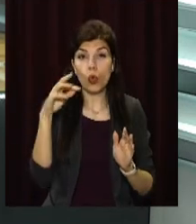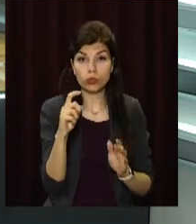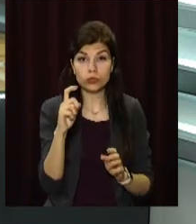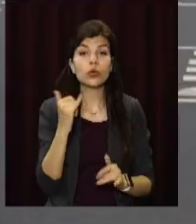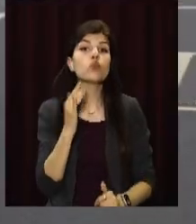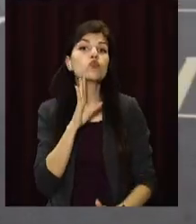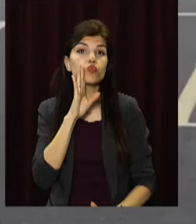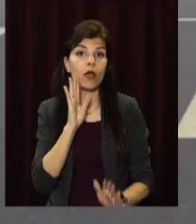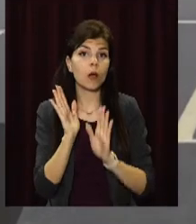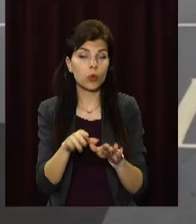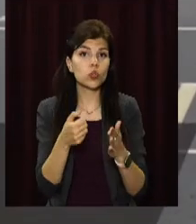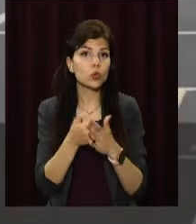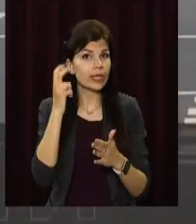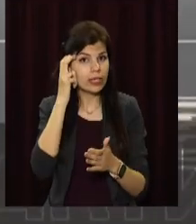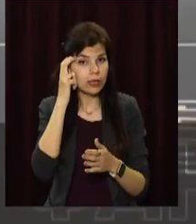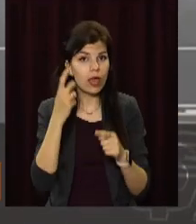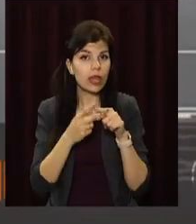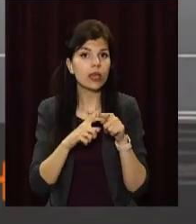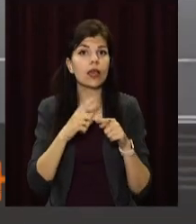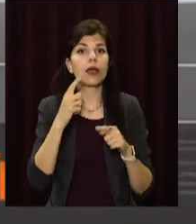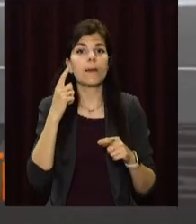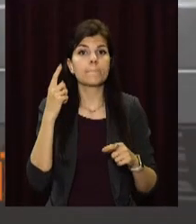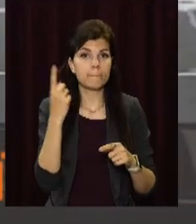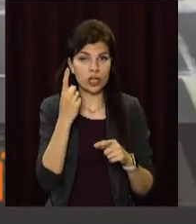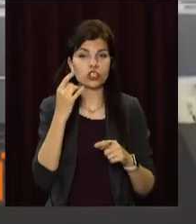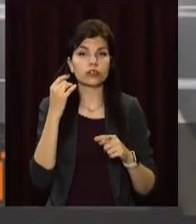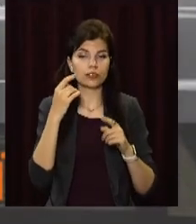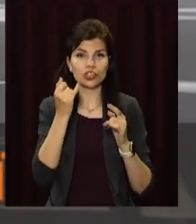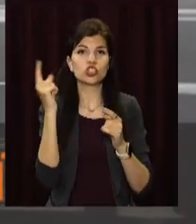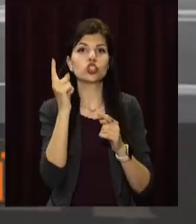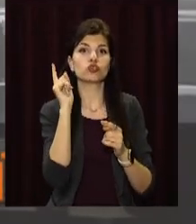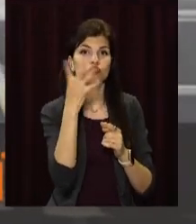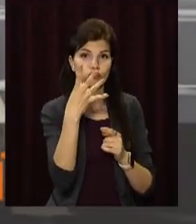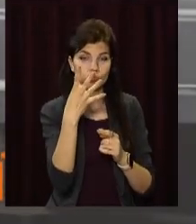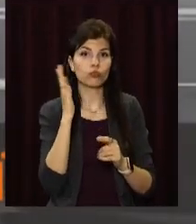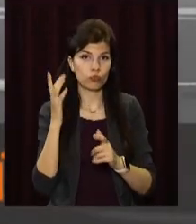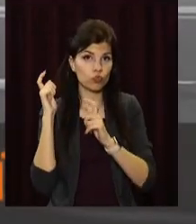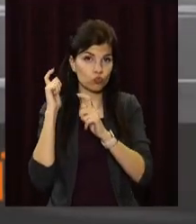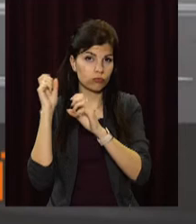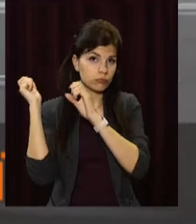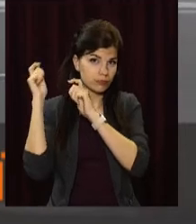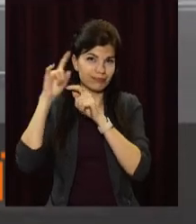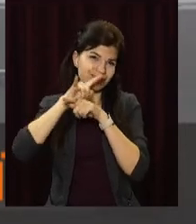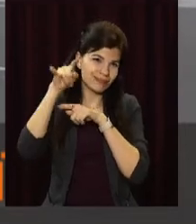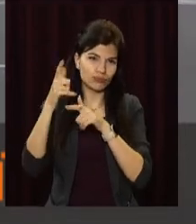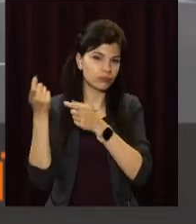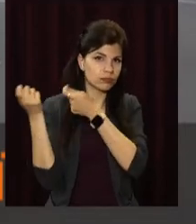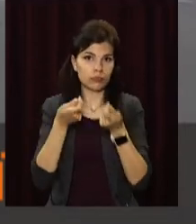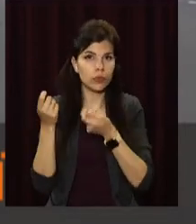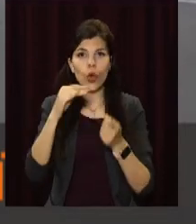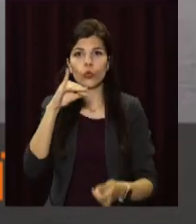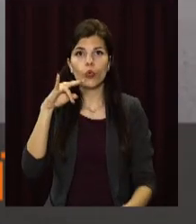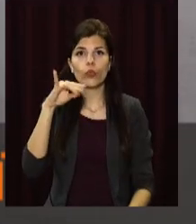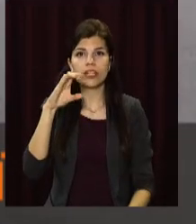сьогодні вранці доставили до Києва. Це перший з чотирьох вантажів нової партії. Загалом, повідомляють у МОЗ, до кінця тижня ЮНІСЕФ